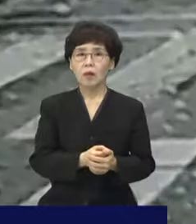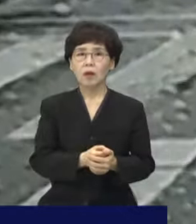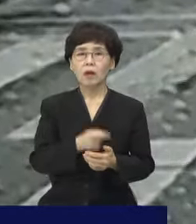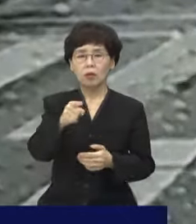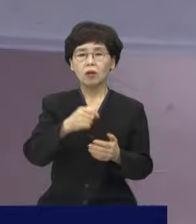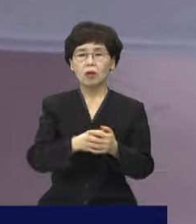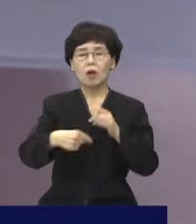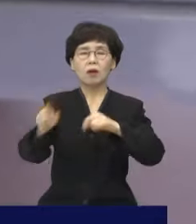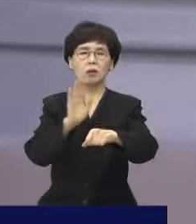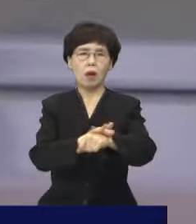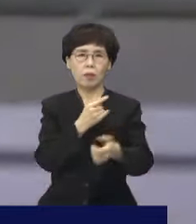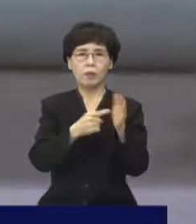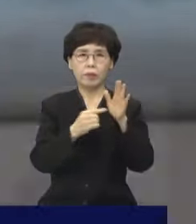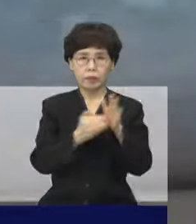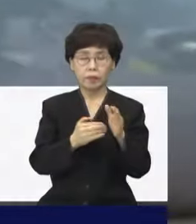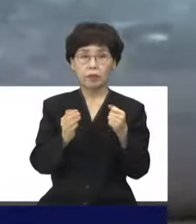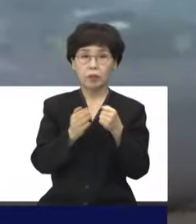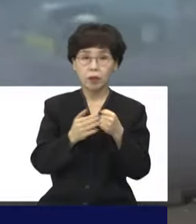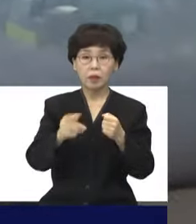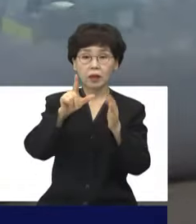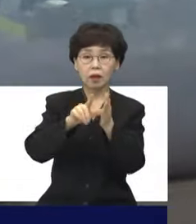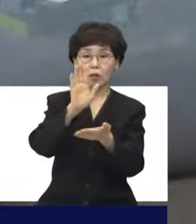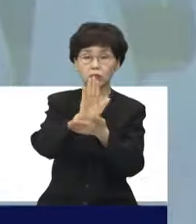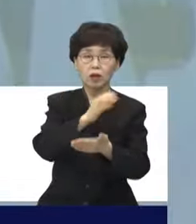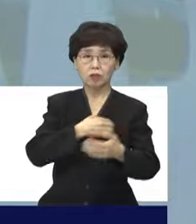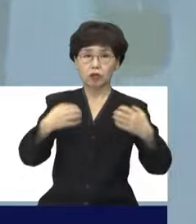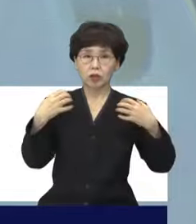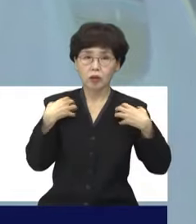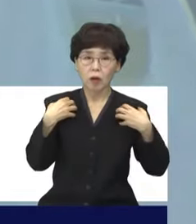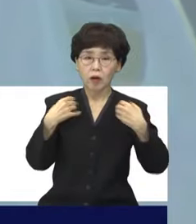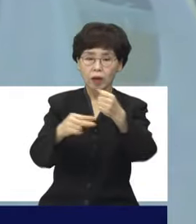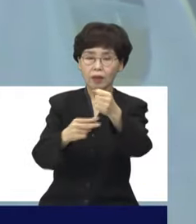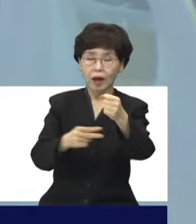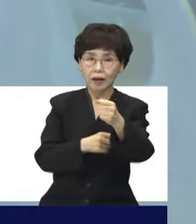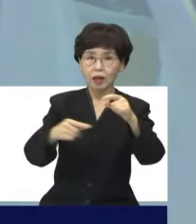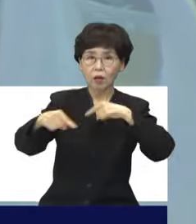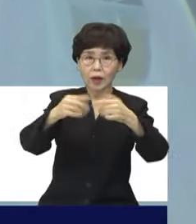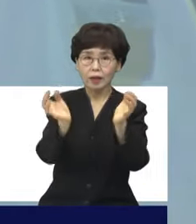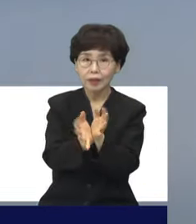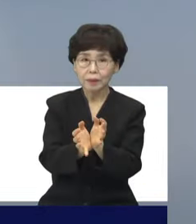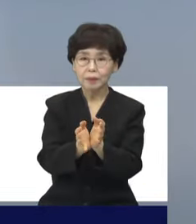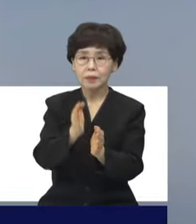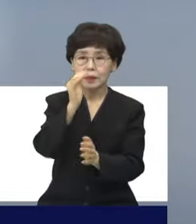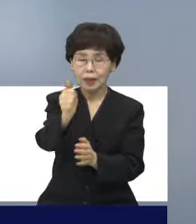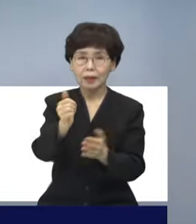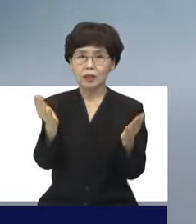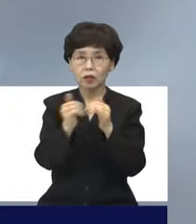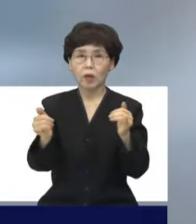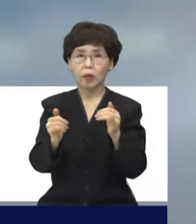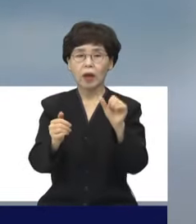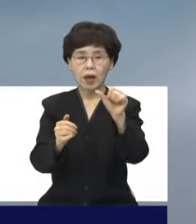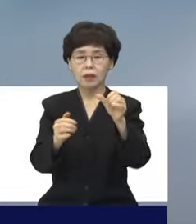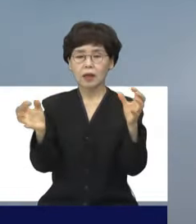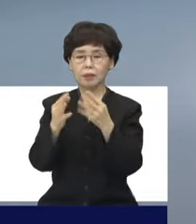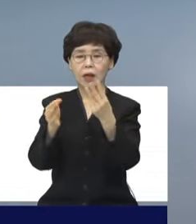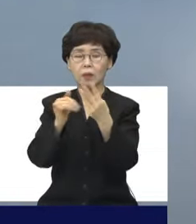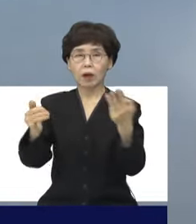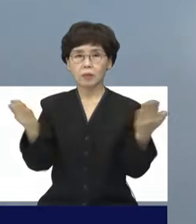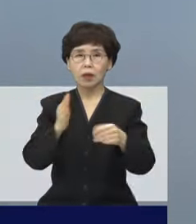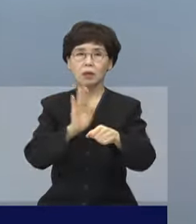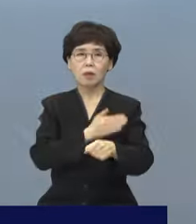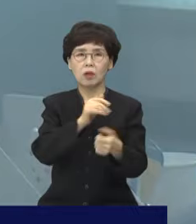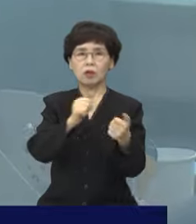판단했습니다. 이에 따라 경찰은 당시 분당구청 구조물관리과 소속 팀장급 직원 A씨 등 3명에 대해 업무상